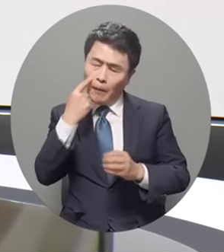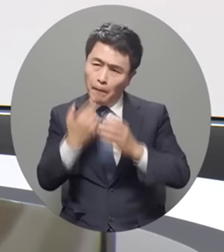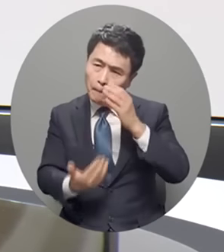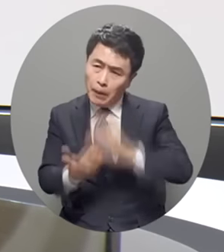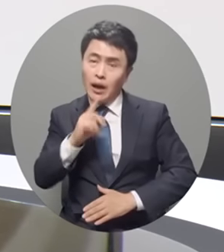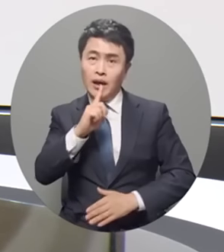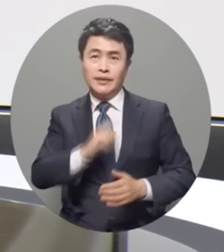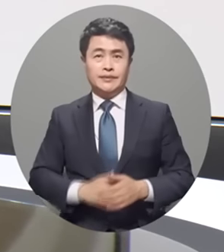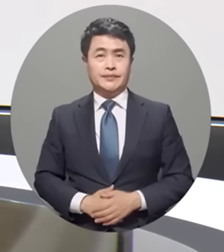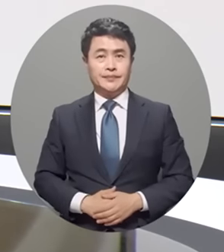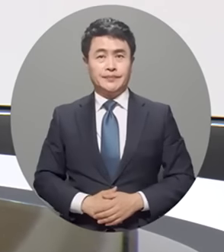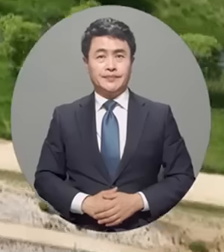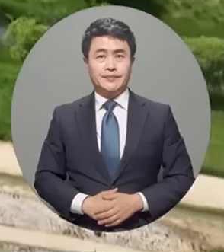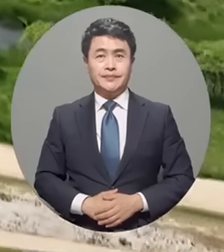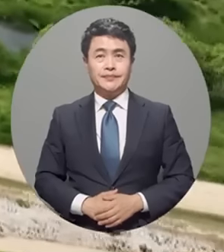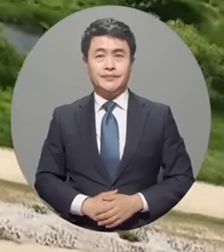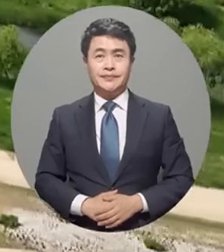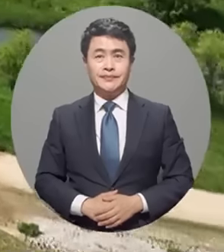기자입니다.